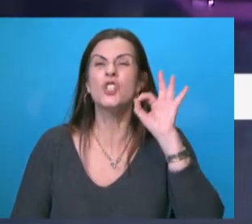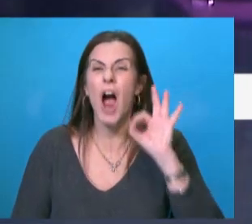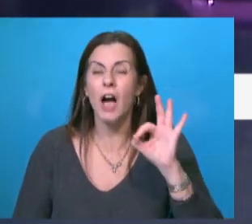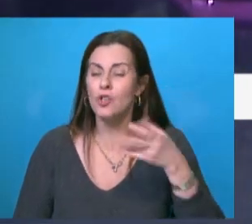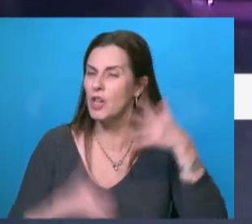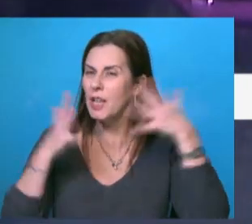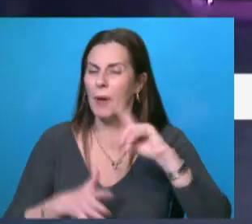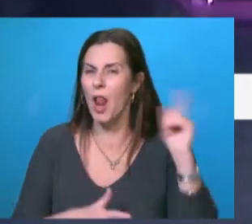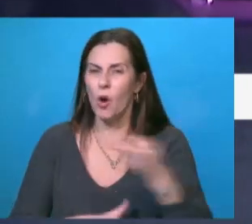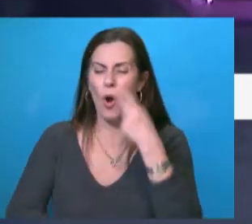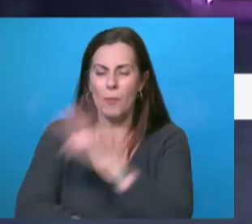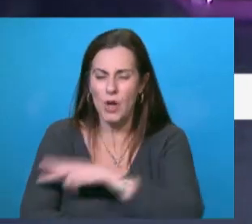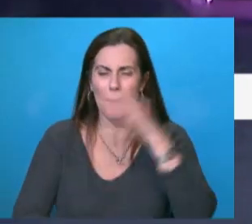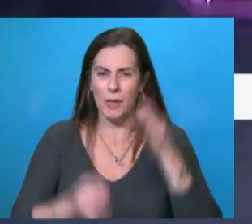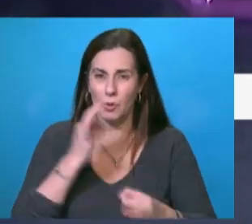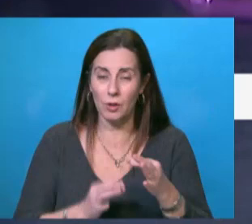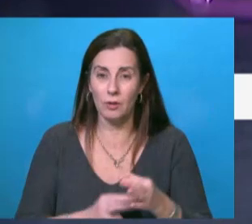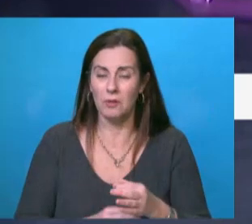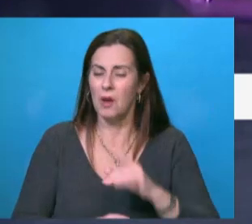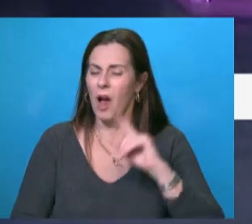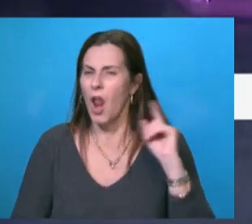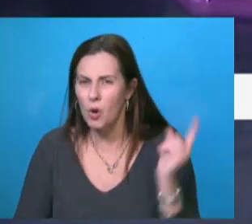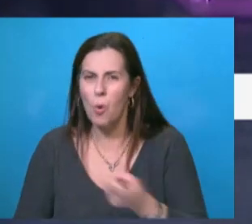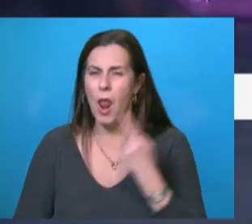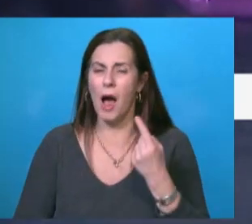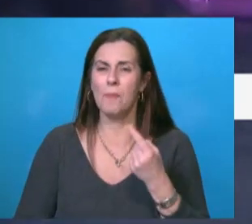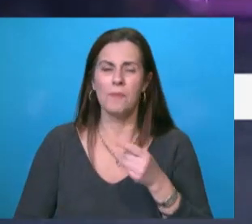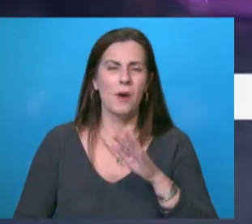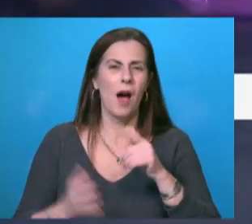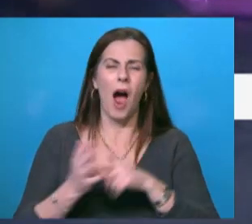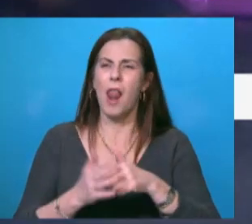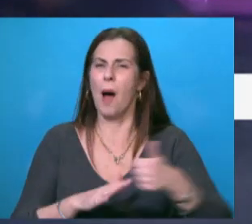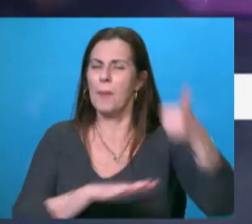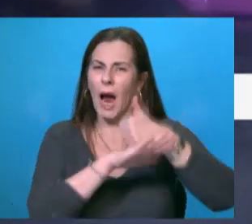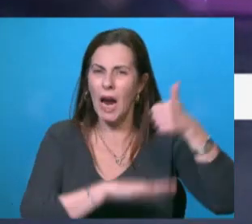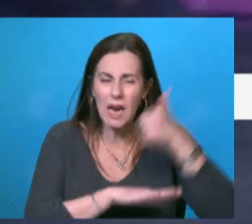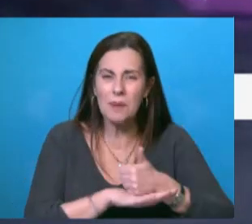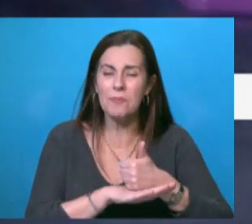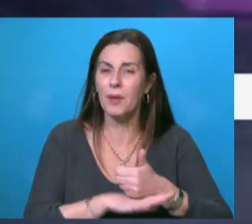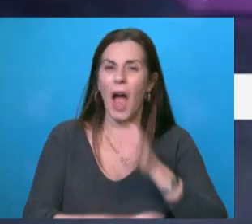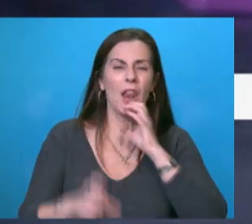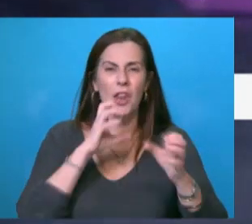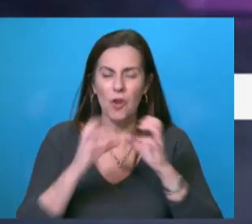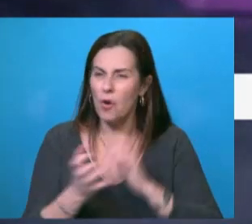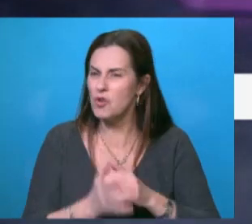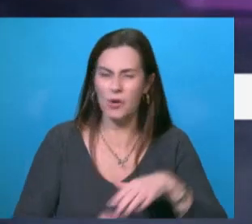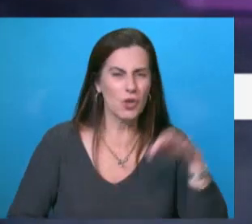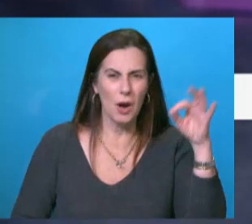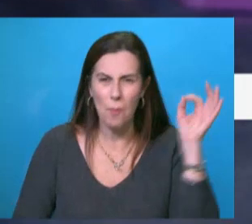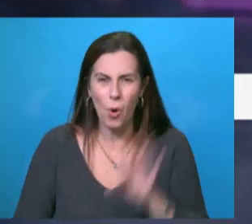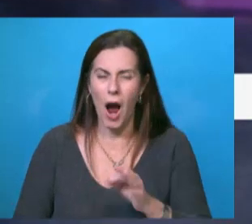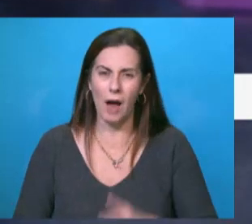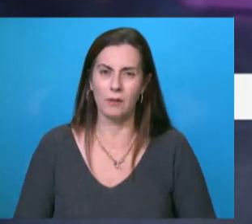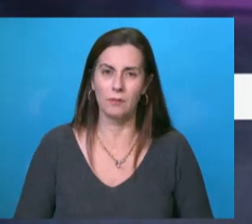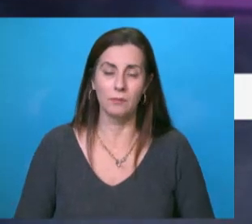אכיפת החוק, אגפיה השונים, הצמרתה, התקשורת העוינת במרכאות.